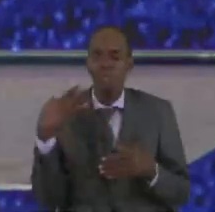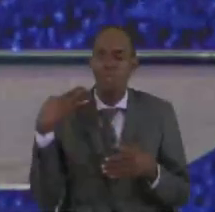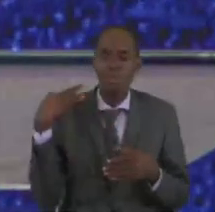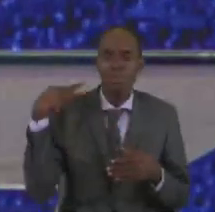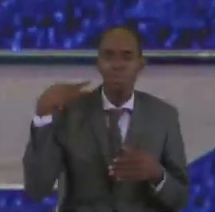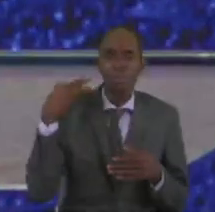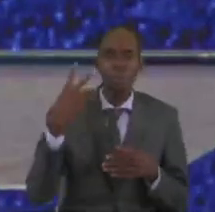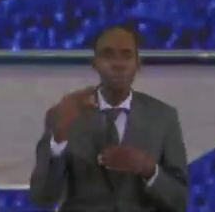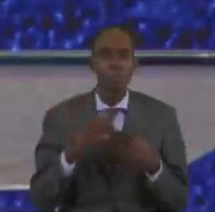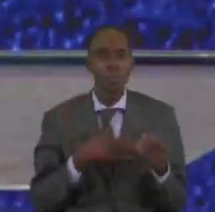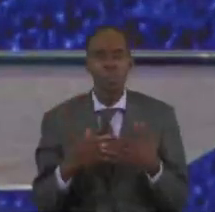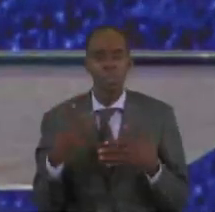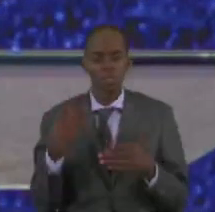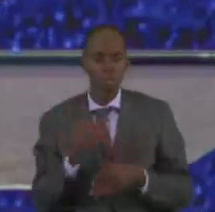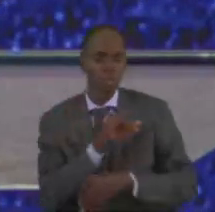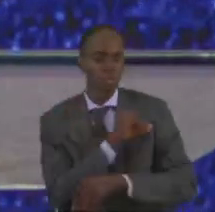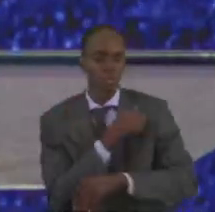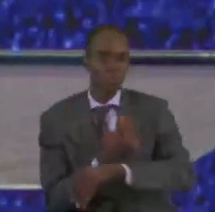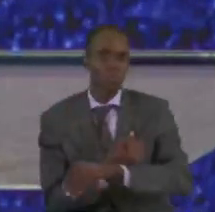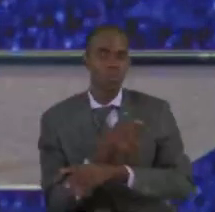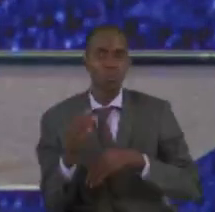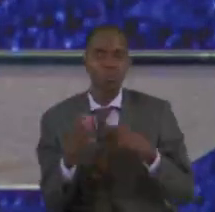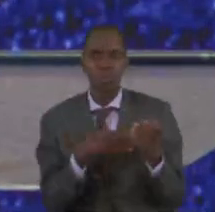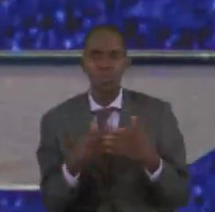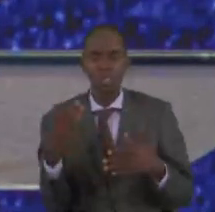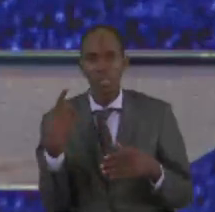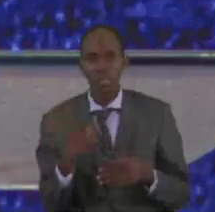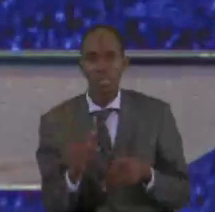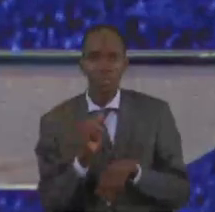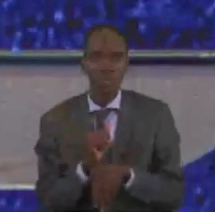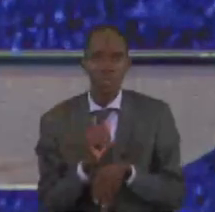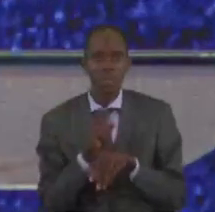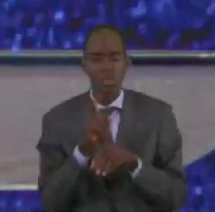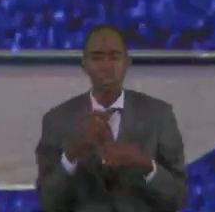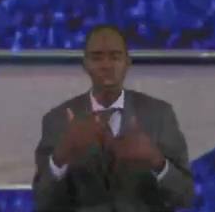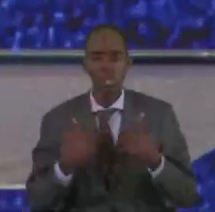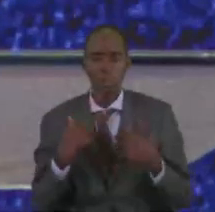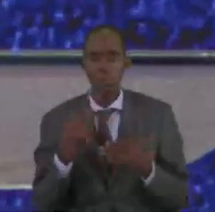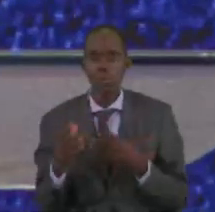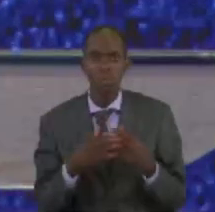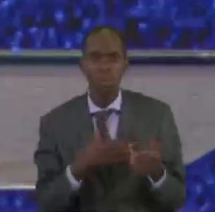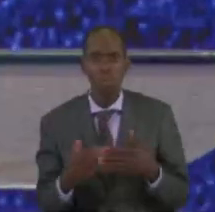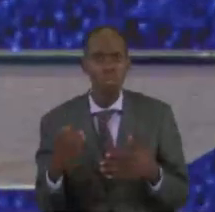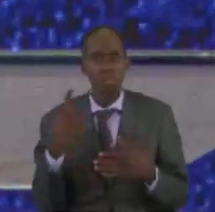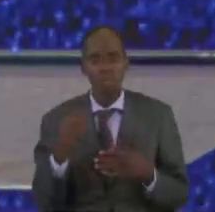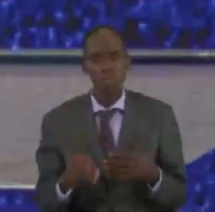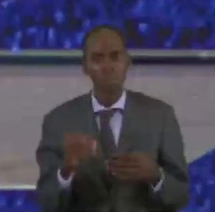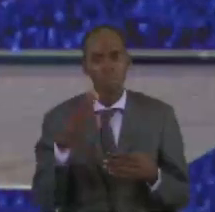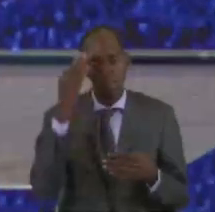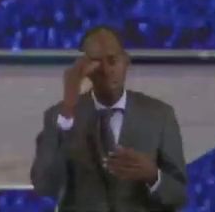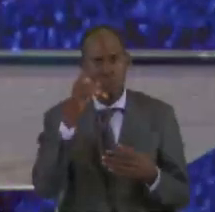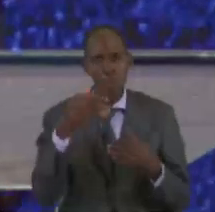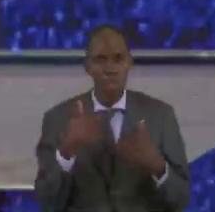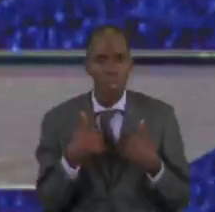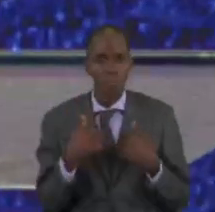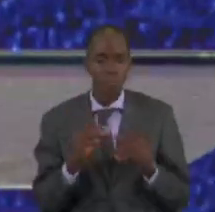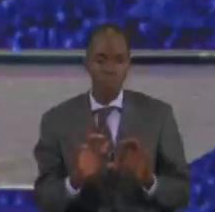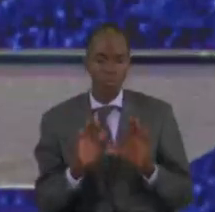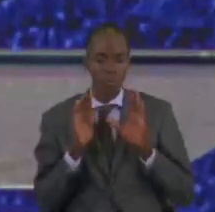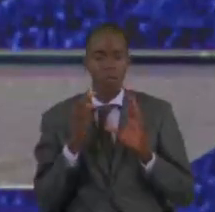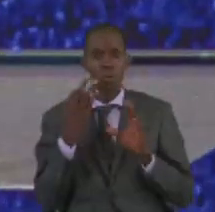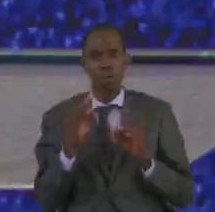Peu importe la position, quelle que soit l'autorité, quelle que soit la commission que la personne a, quelle que soit la connaissance que la personne a,